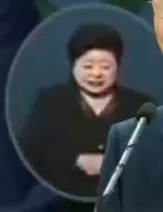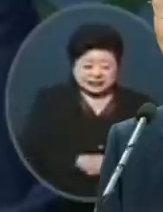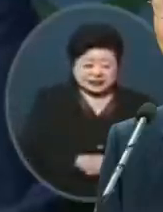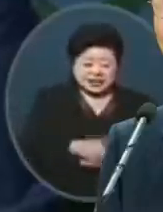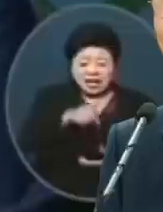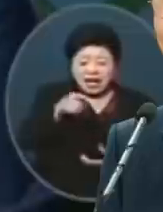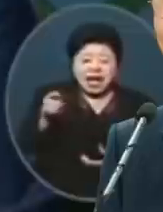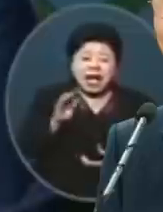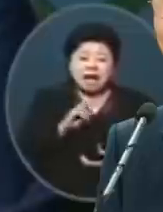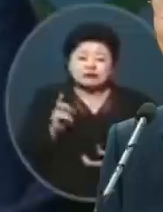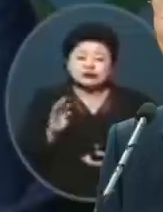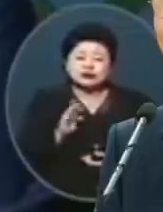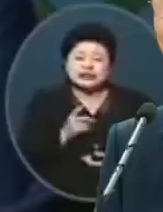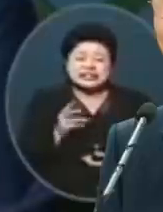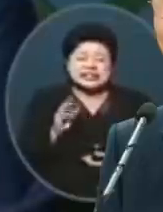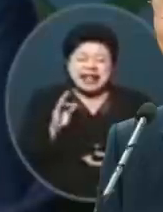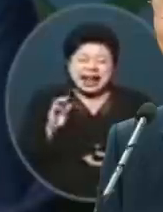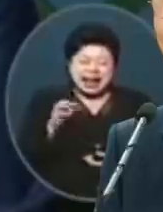가브리엘,